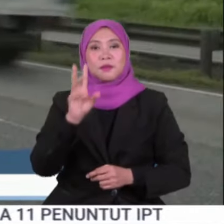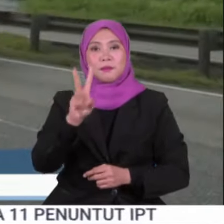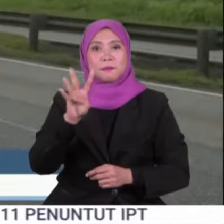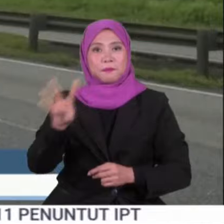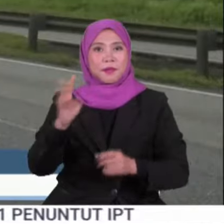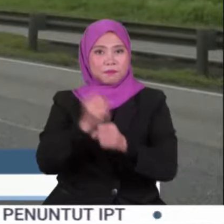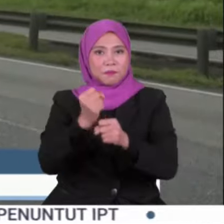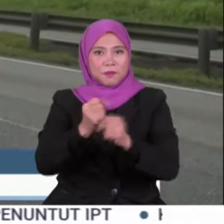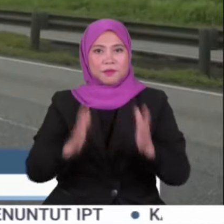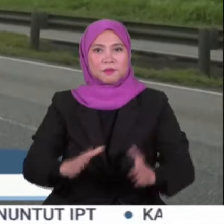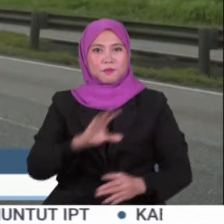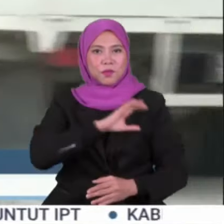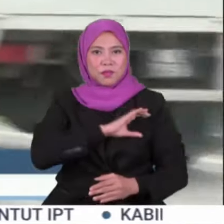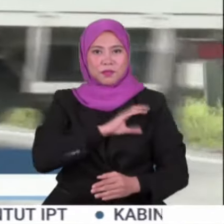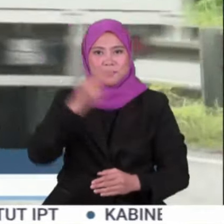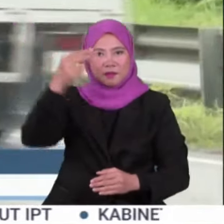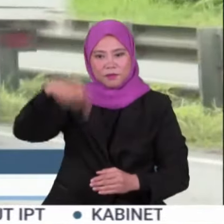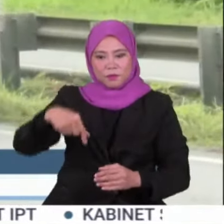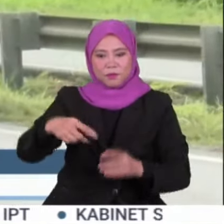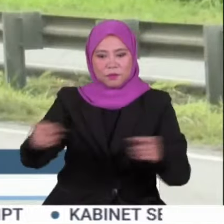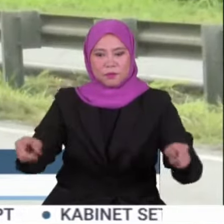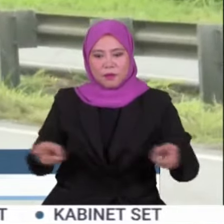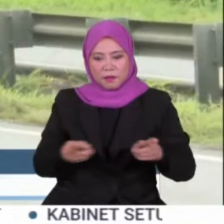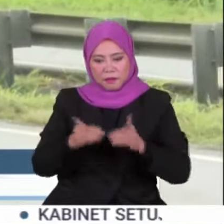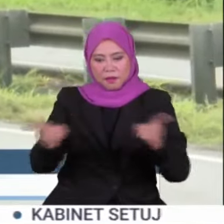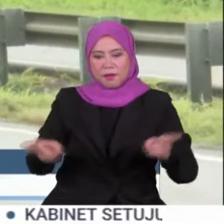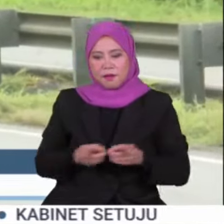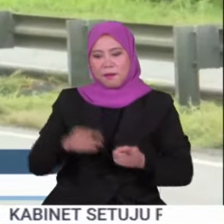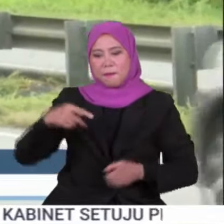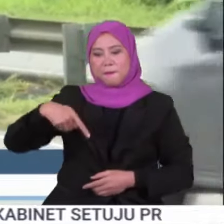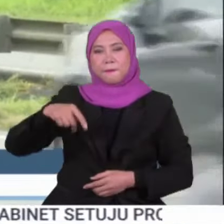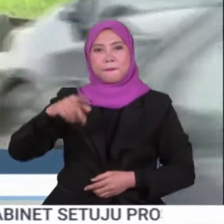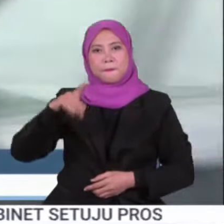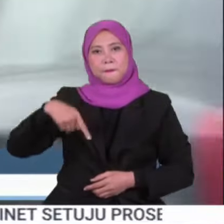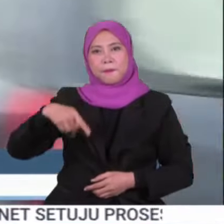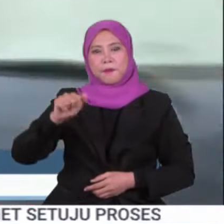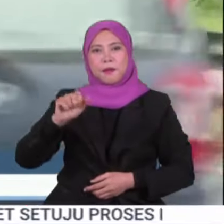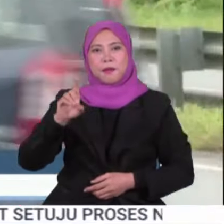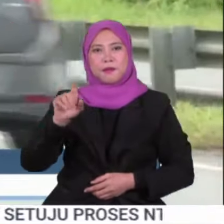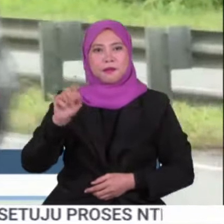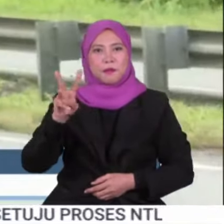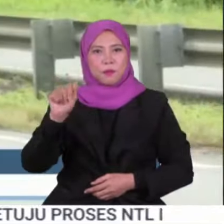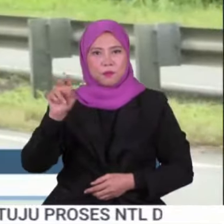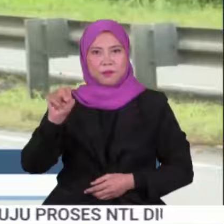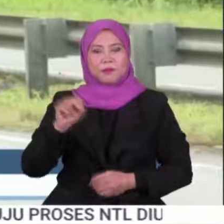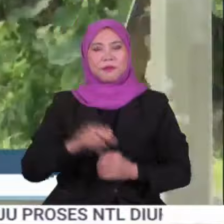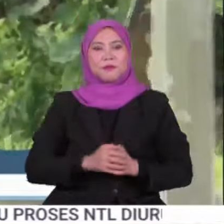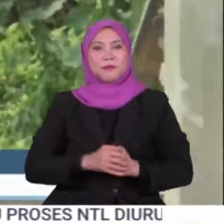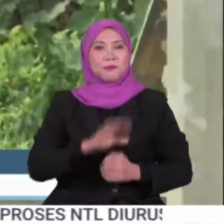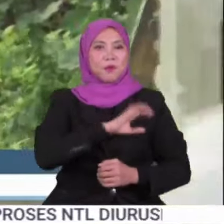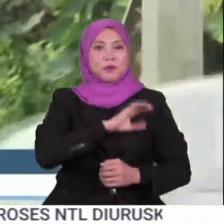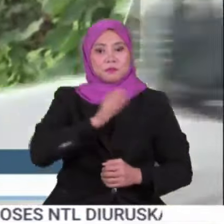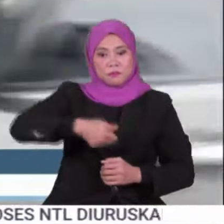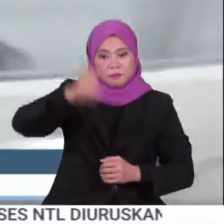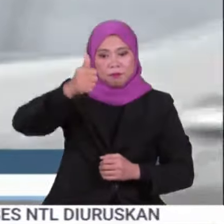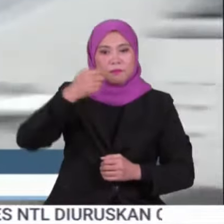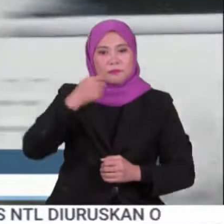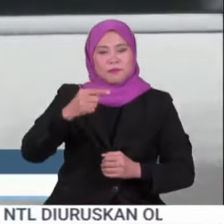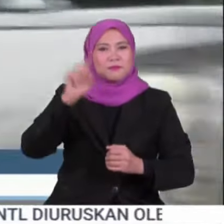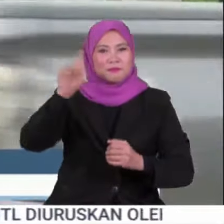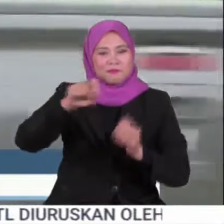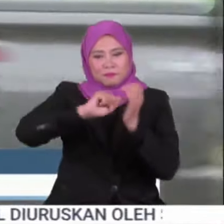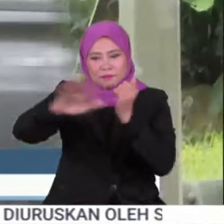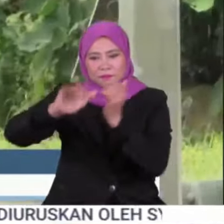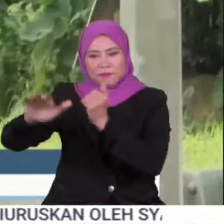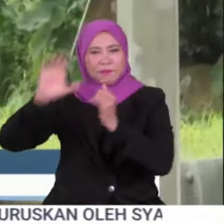64 anggota polis, ibu pejabat polis daerah Padawan. Menerusi kenyataan media hari ini, Pesuruhjaya Polis Sarawak itu memaklumkan hebahan